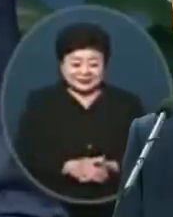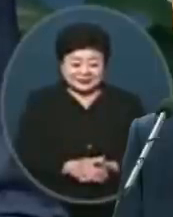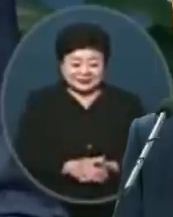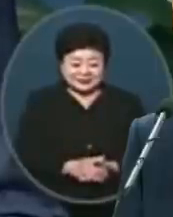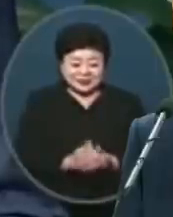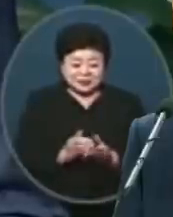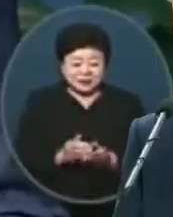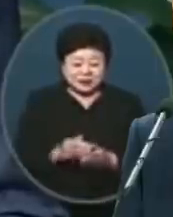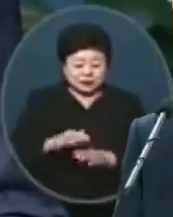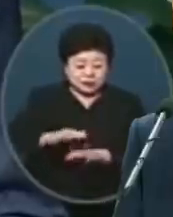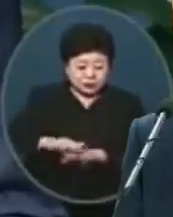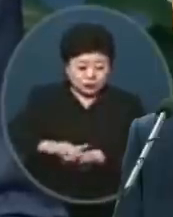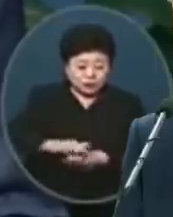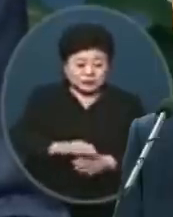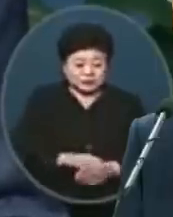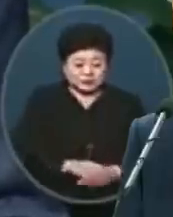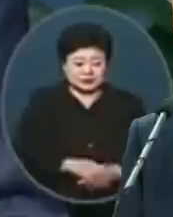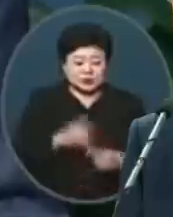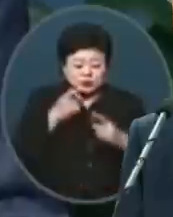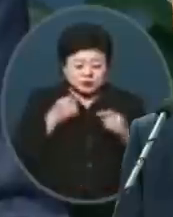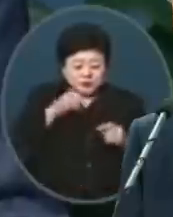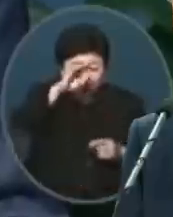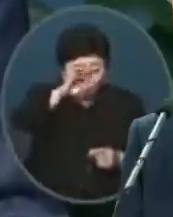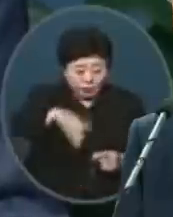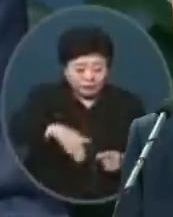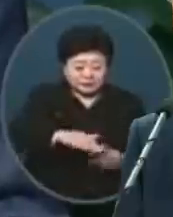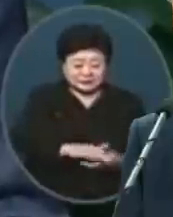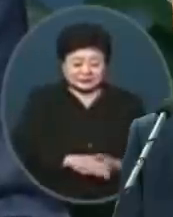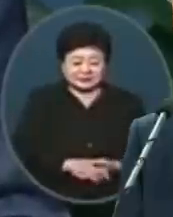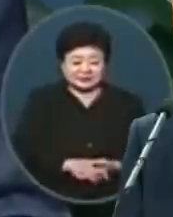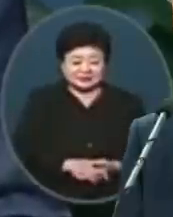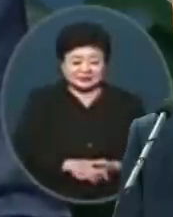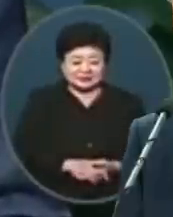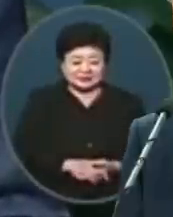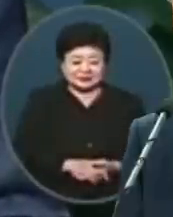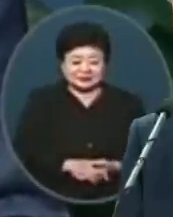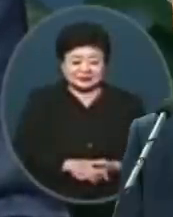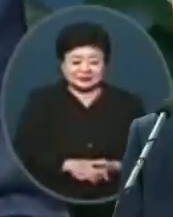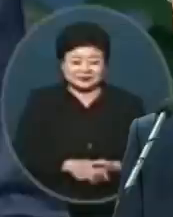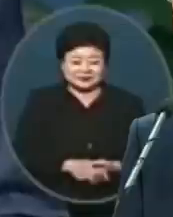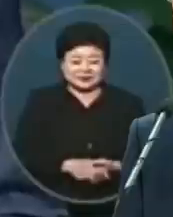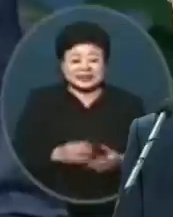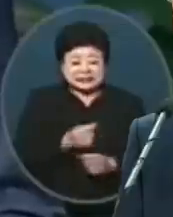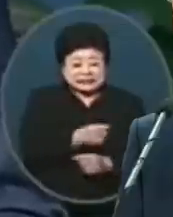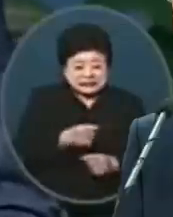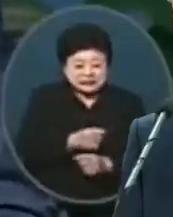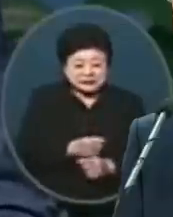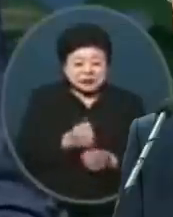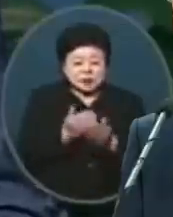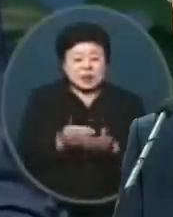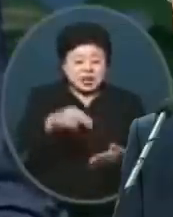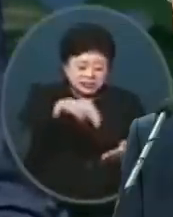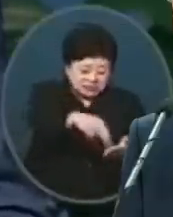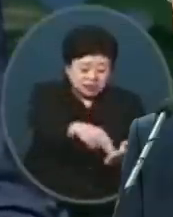정박식에 놓고 난 다음 저를 보고 용기야 이리 오너라. 그 짐을 배에